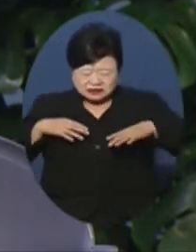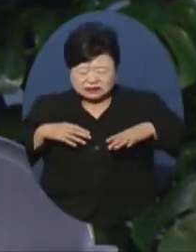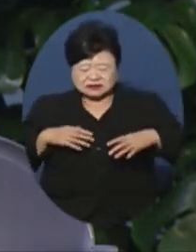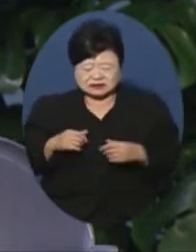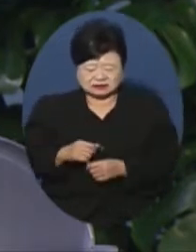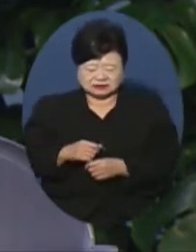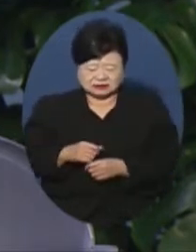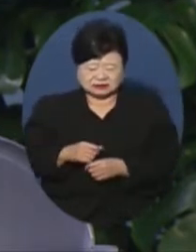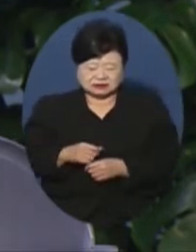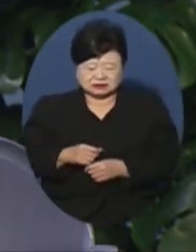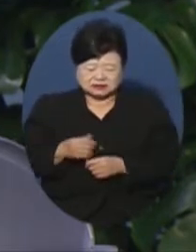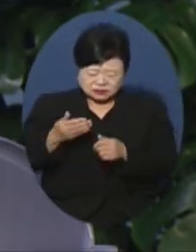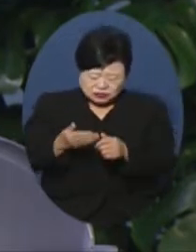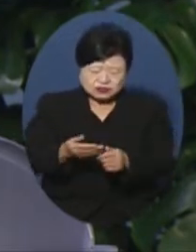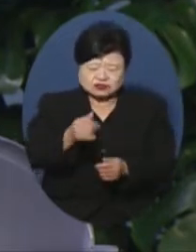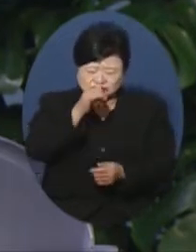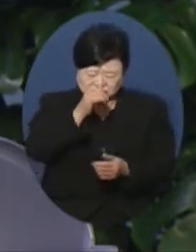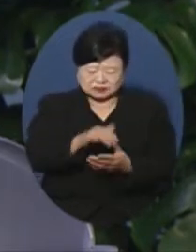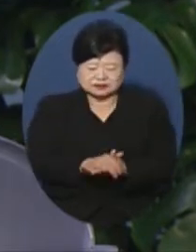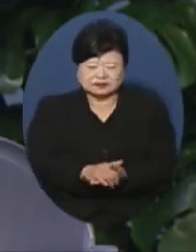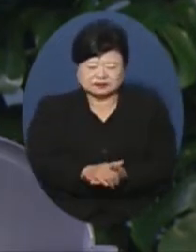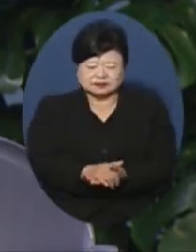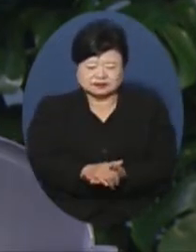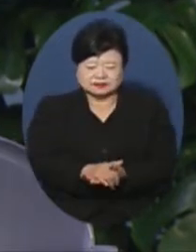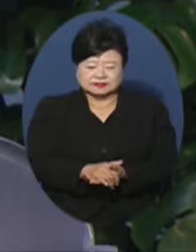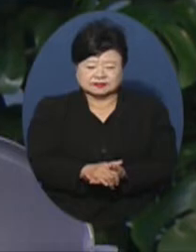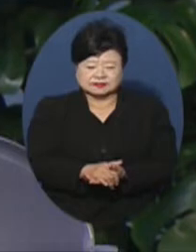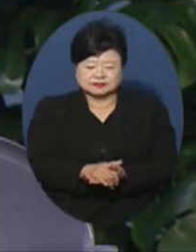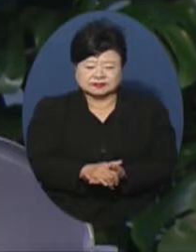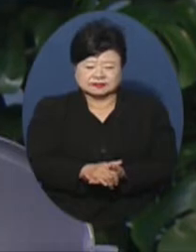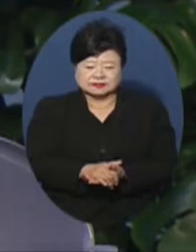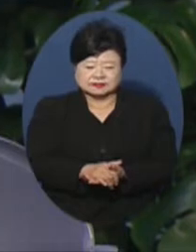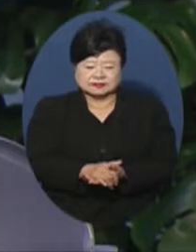세상의 자랑으로 유혹하고 있는 것입니다.